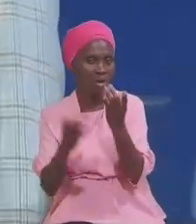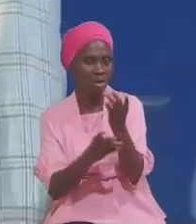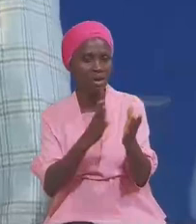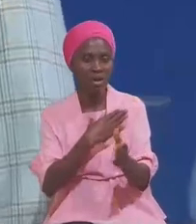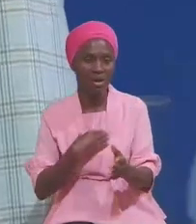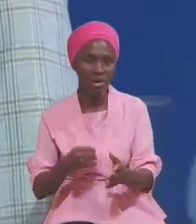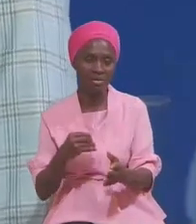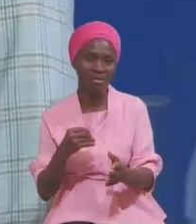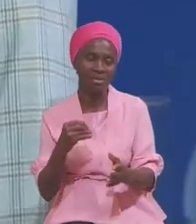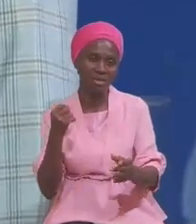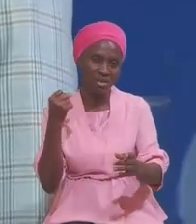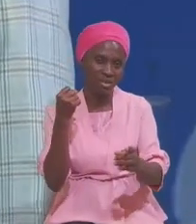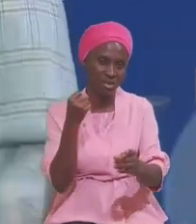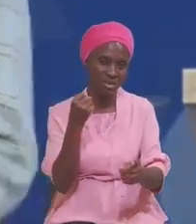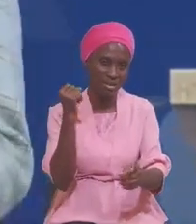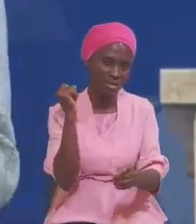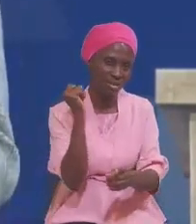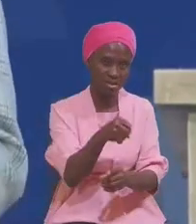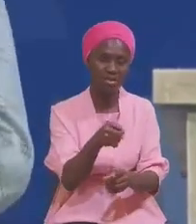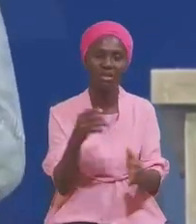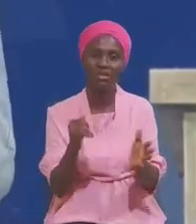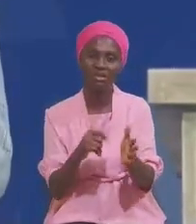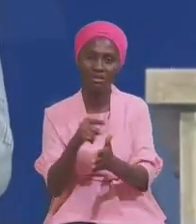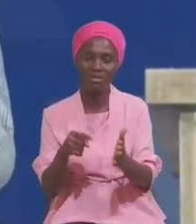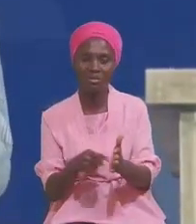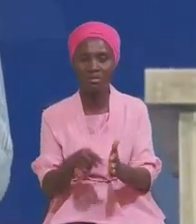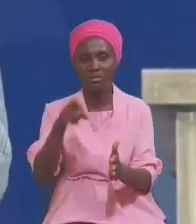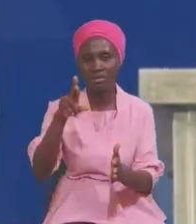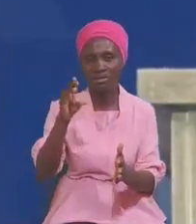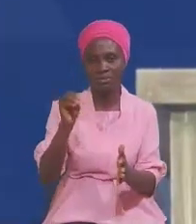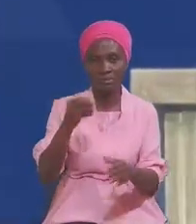c'est un rocher. Il n'y a pas d'eau. Il n'y a pas d'eau